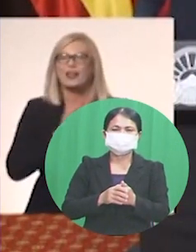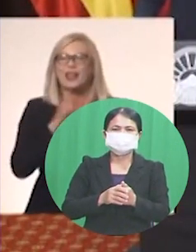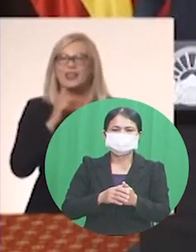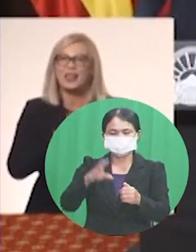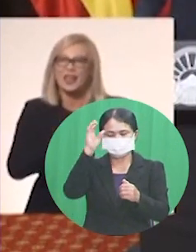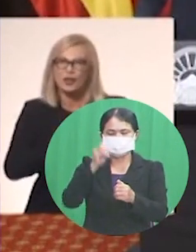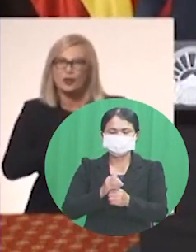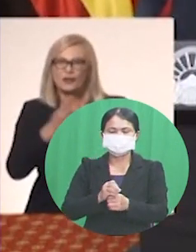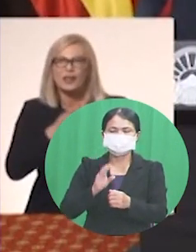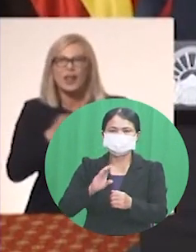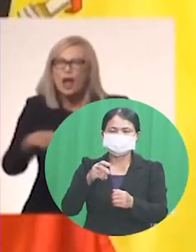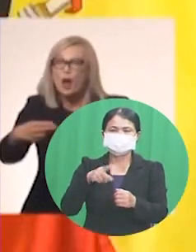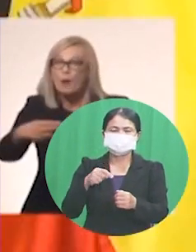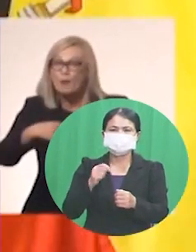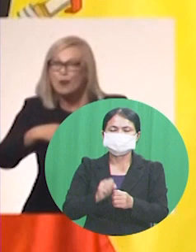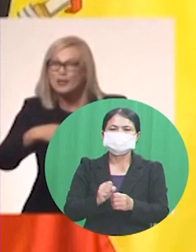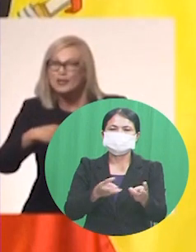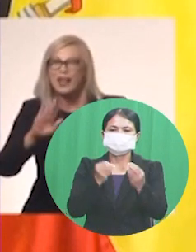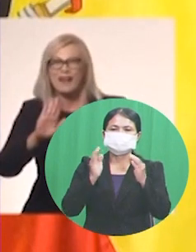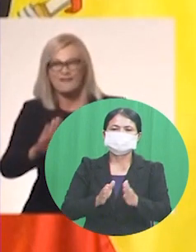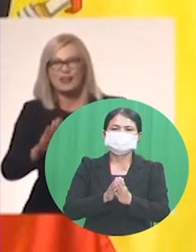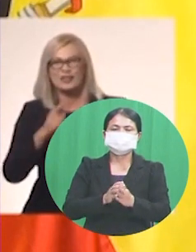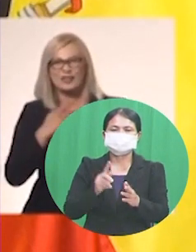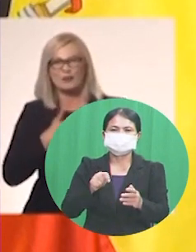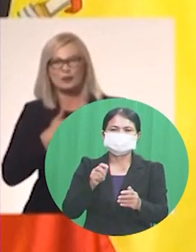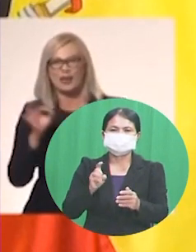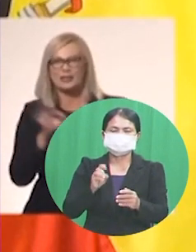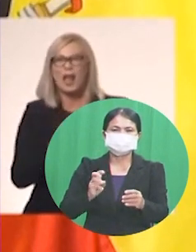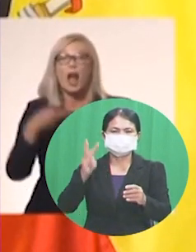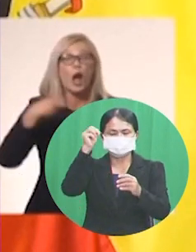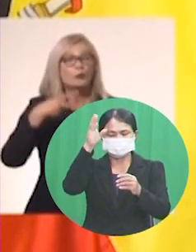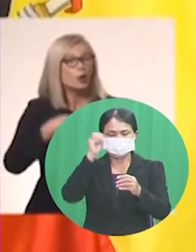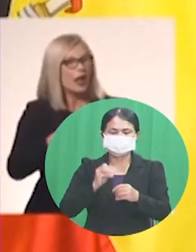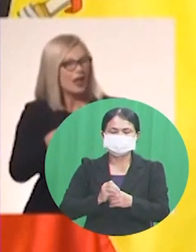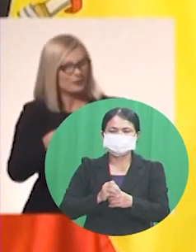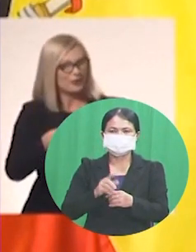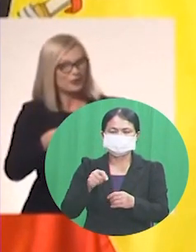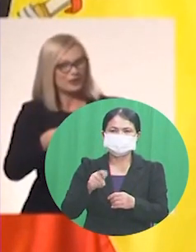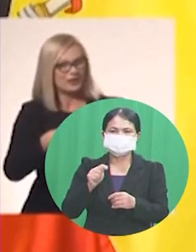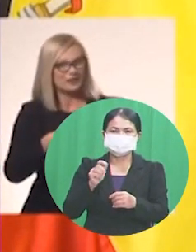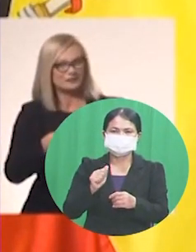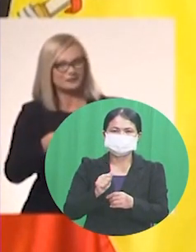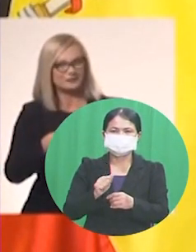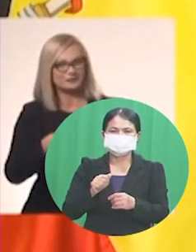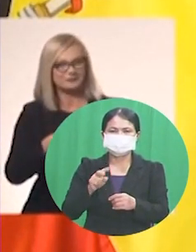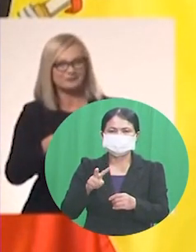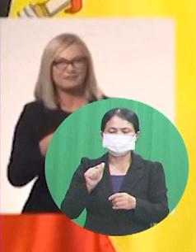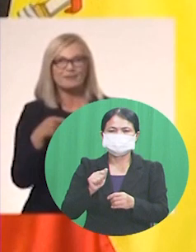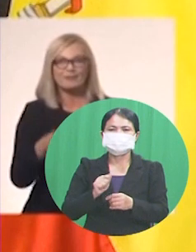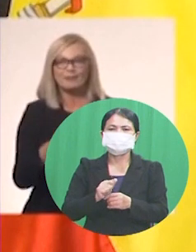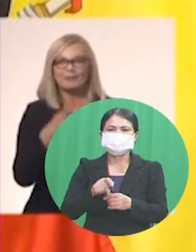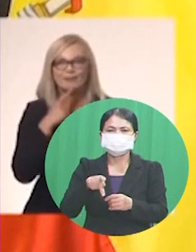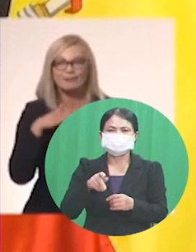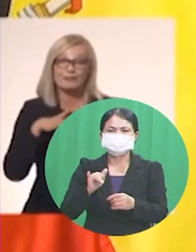លោកសាន់ឆេសបានថ្លែងបែបនេះជាមួយនាយករដ្ឋមន្ត្រីម៉ាក់ស៊ីដុនខាងជើងលោកឌីមីតាគូវ៉ាឆេស្គី